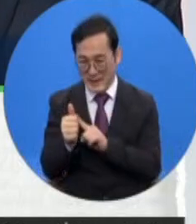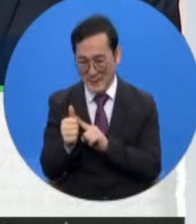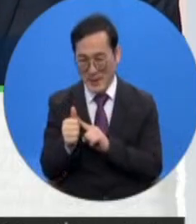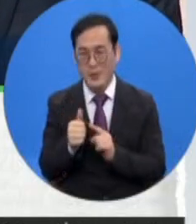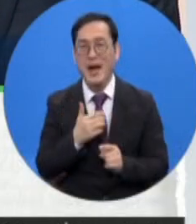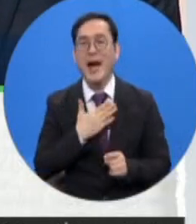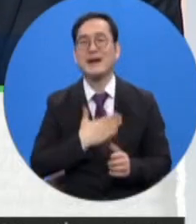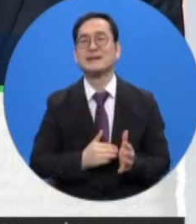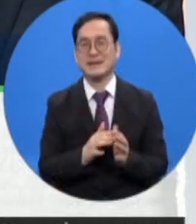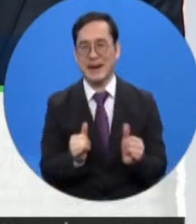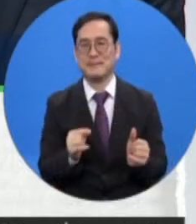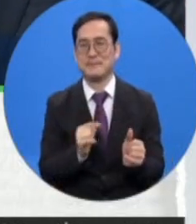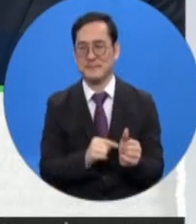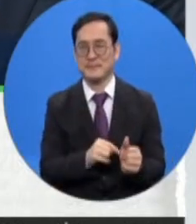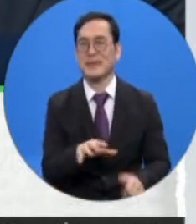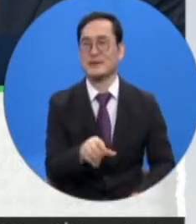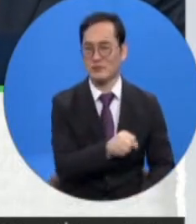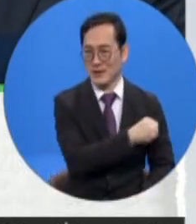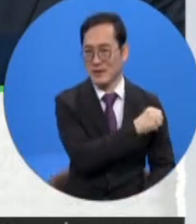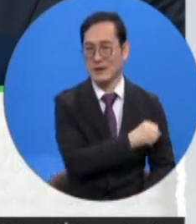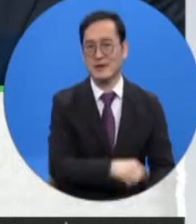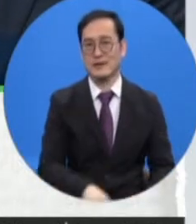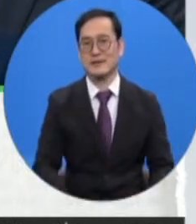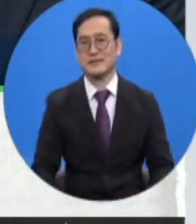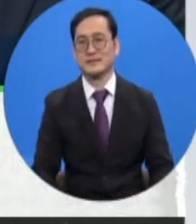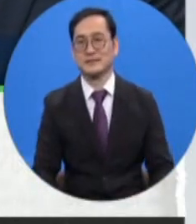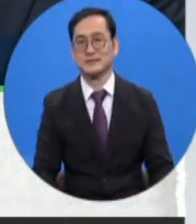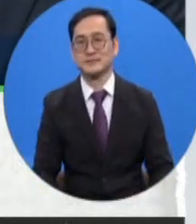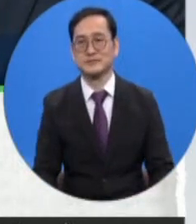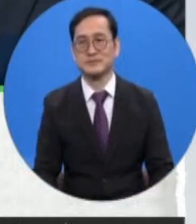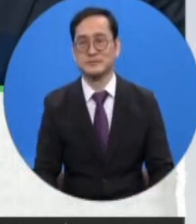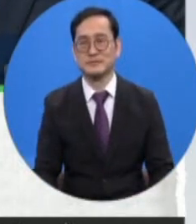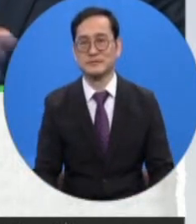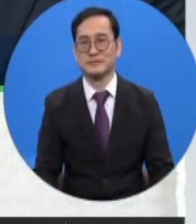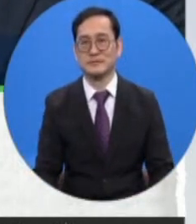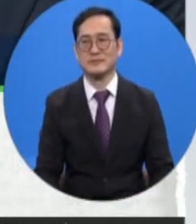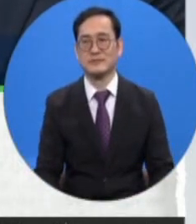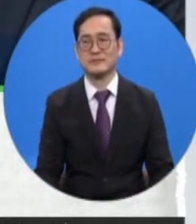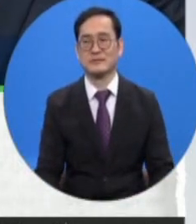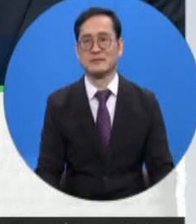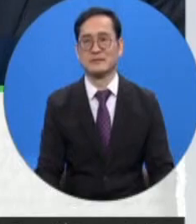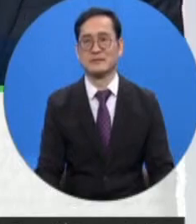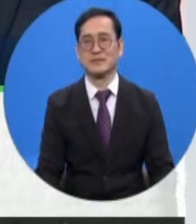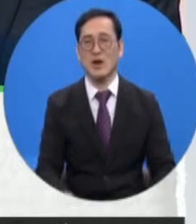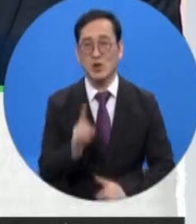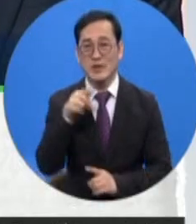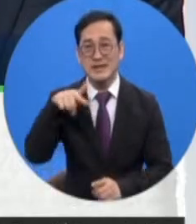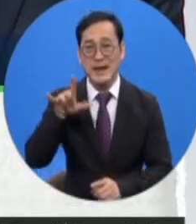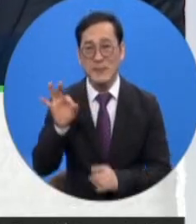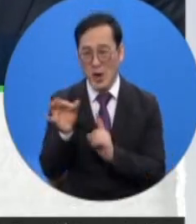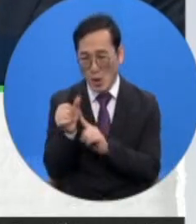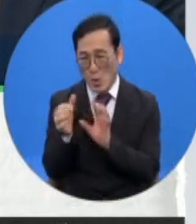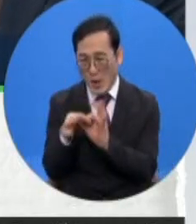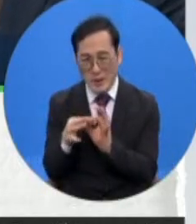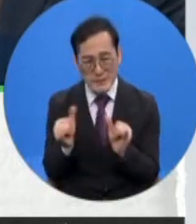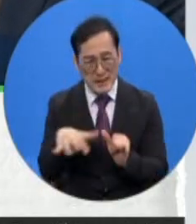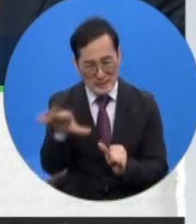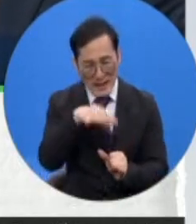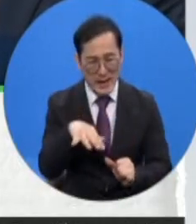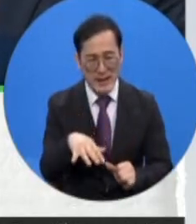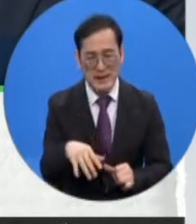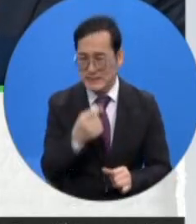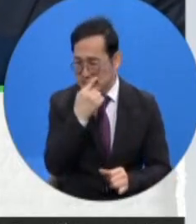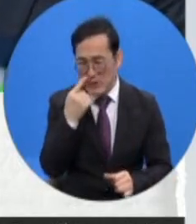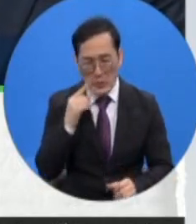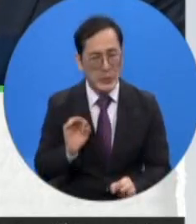있는 지인이다. 따라서 결국은 이재명 후보의 측근들이 증거인멸을 시도했다라는 주장입니다. 그러면